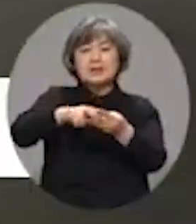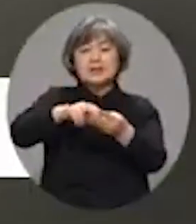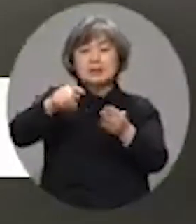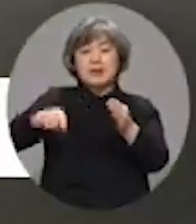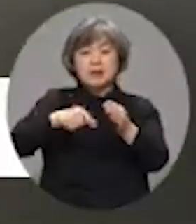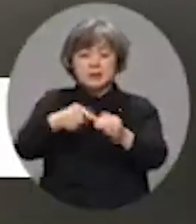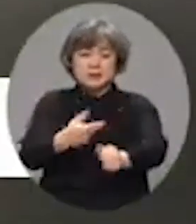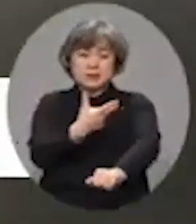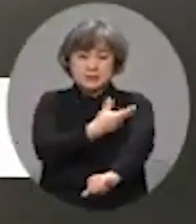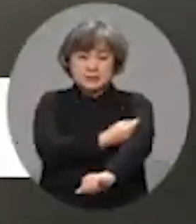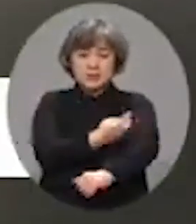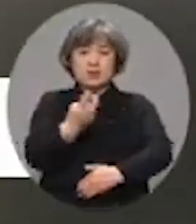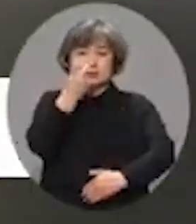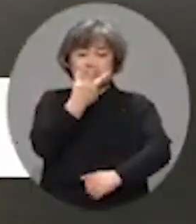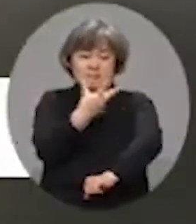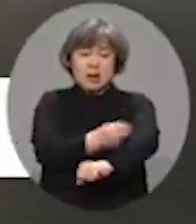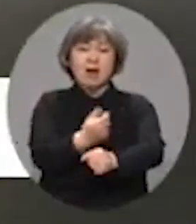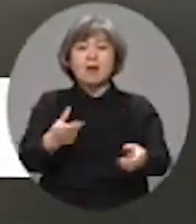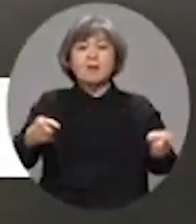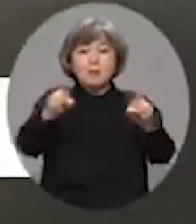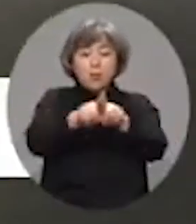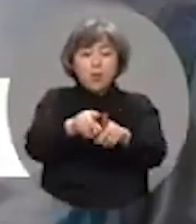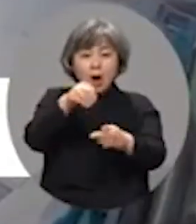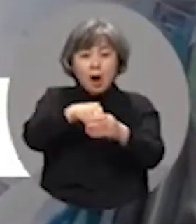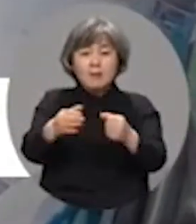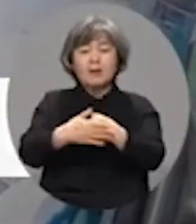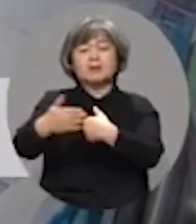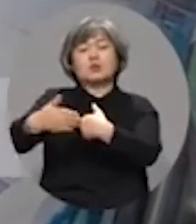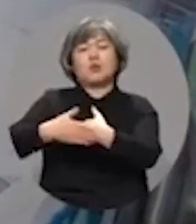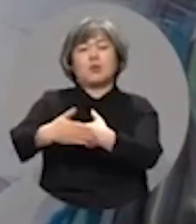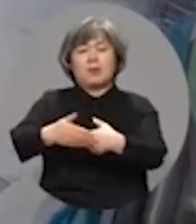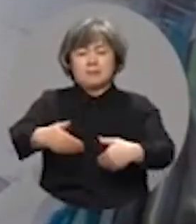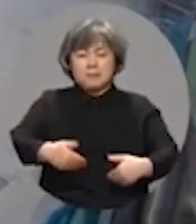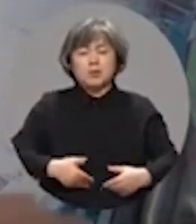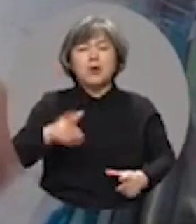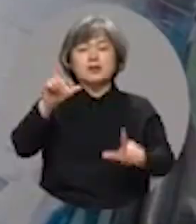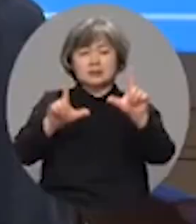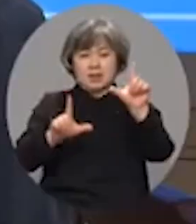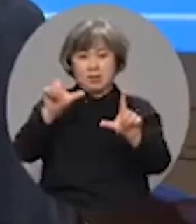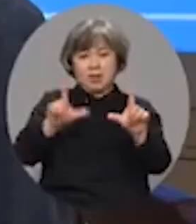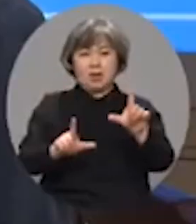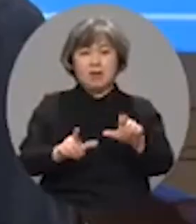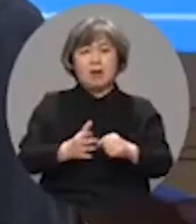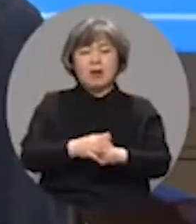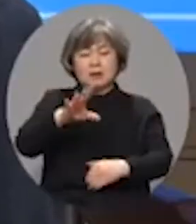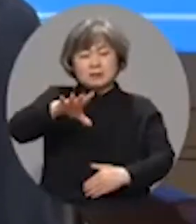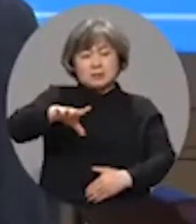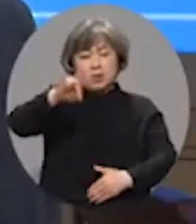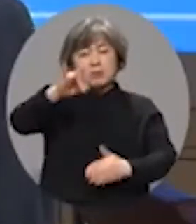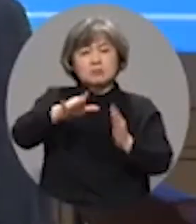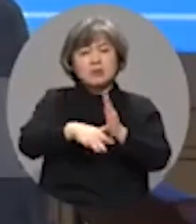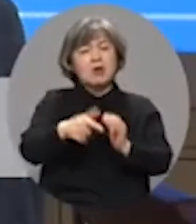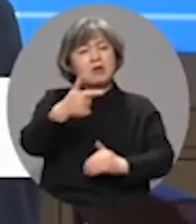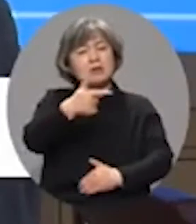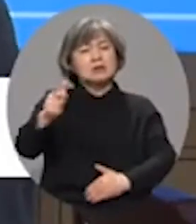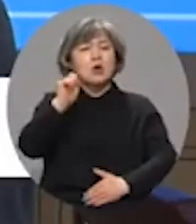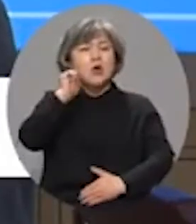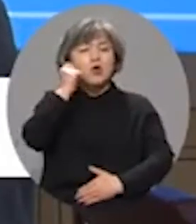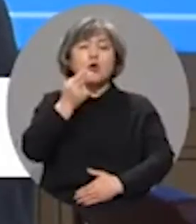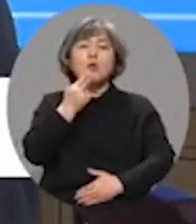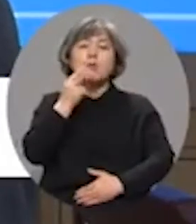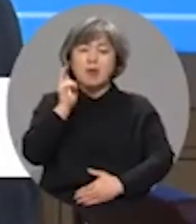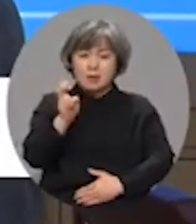진찰과 주사를 담당하는 유료게 협조가 절실한 상황입니다 초창기에는 큰 무리는 없을 것이라고